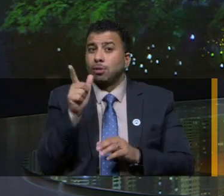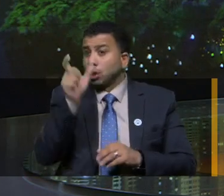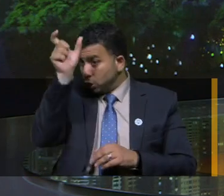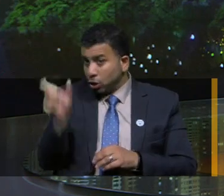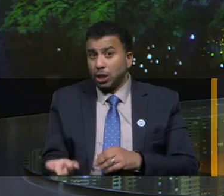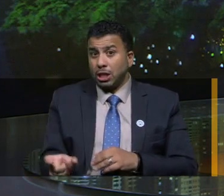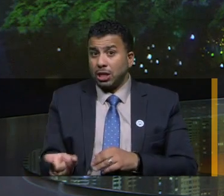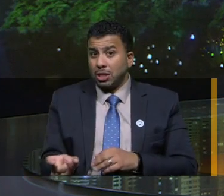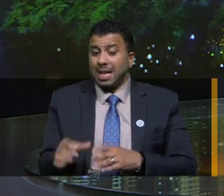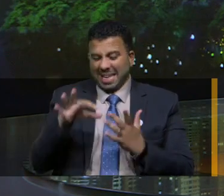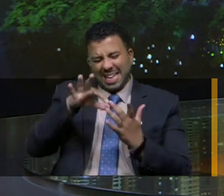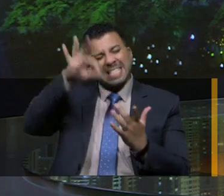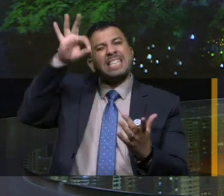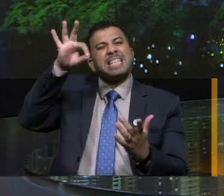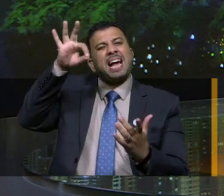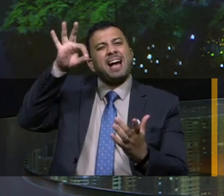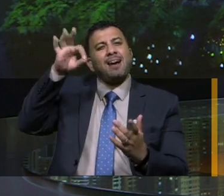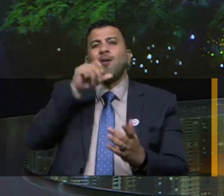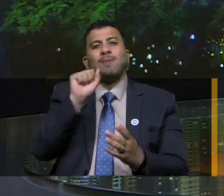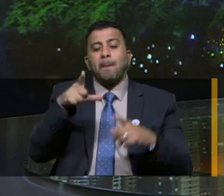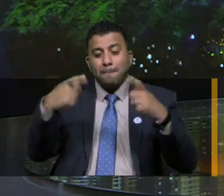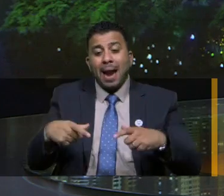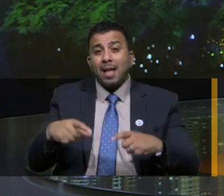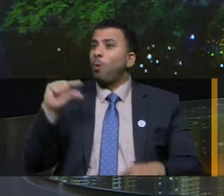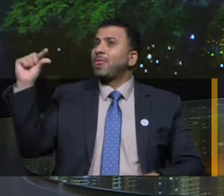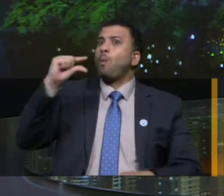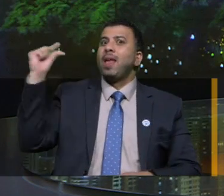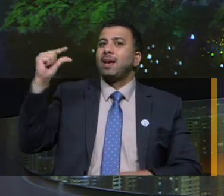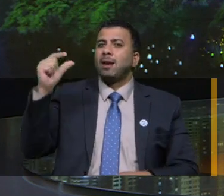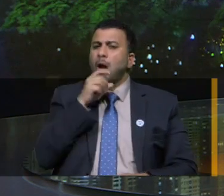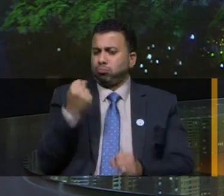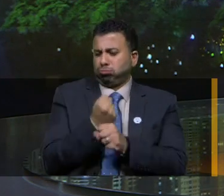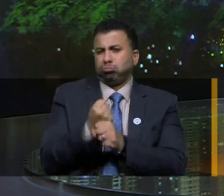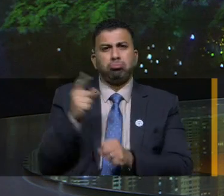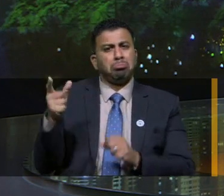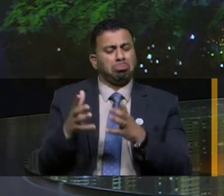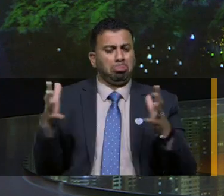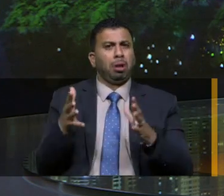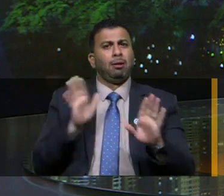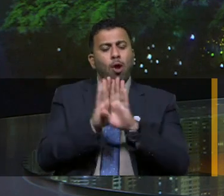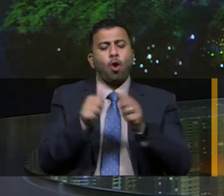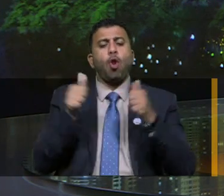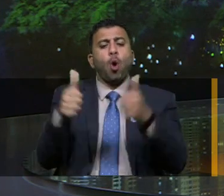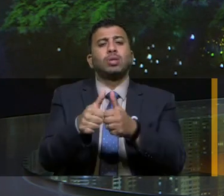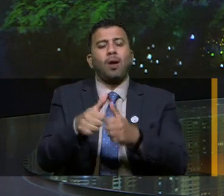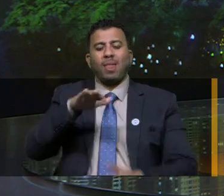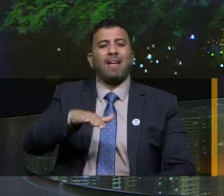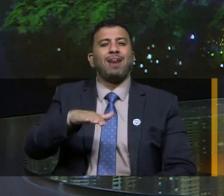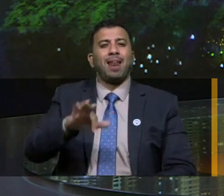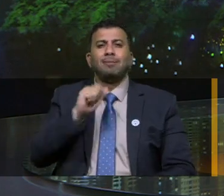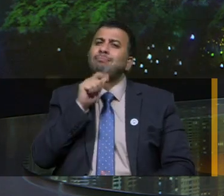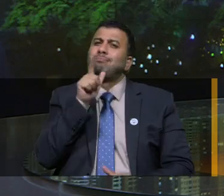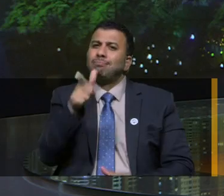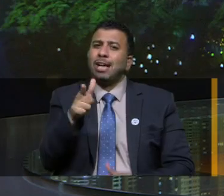باعتبار سموه شخصية استثنائية محليا ودوليا لجهوده في دعم قضايا الأسرة والطفل، ما ساهم